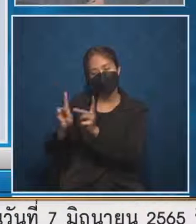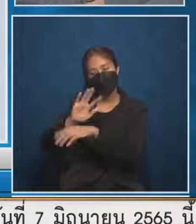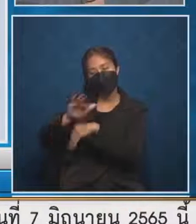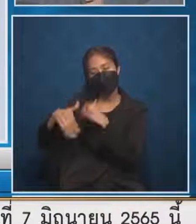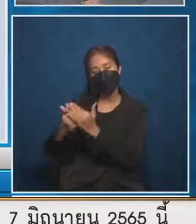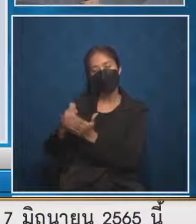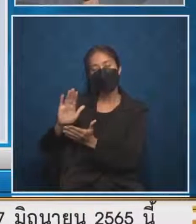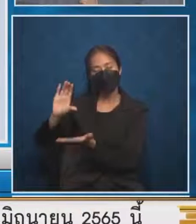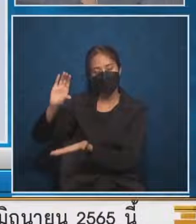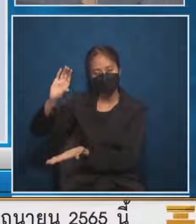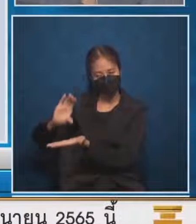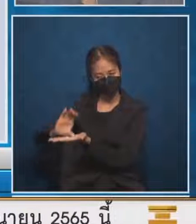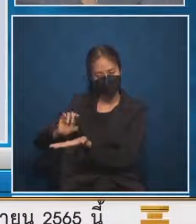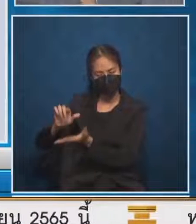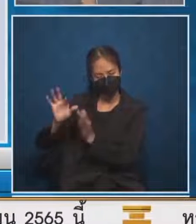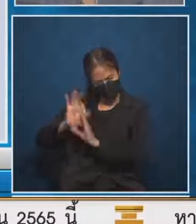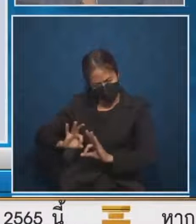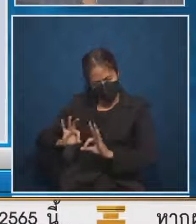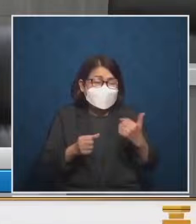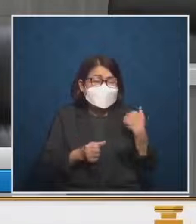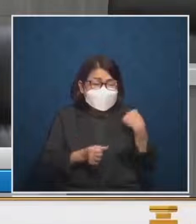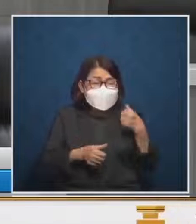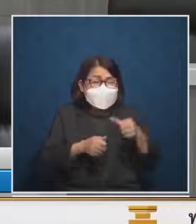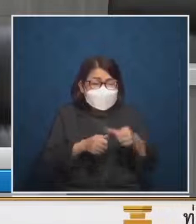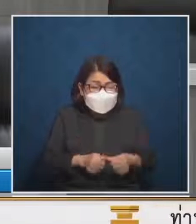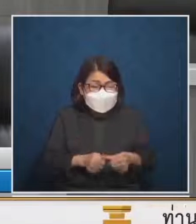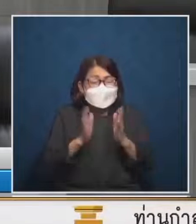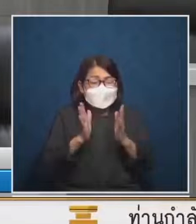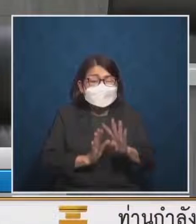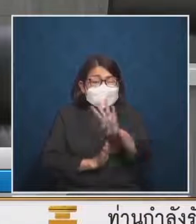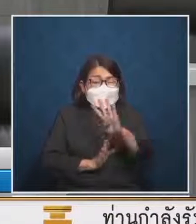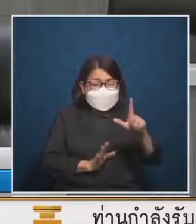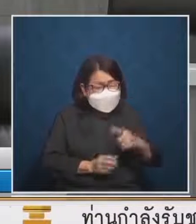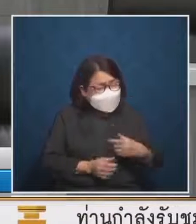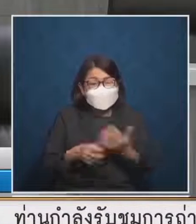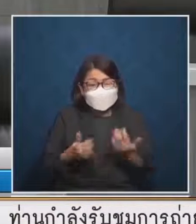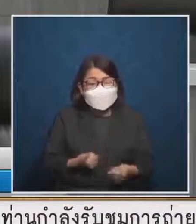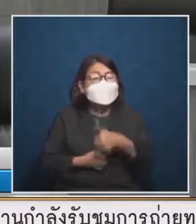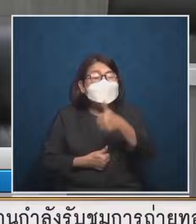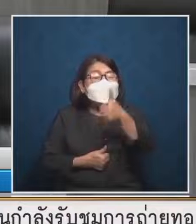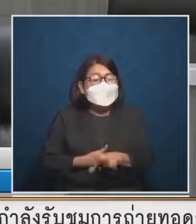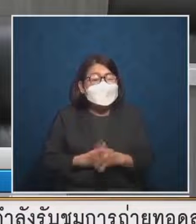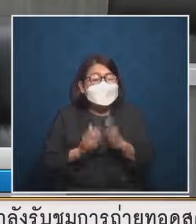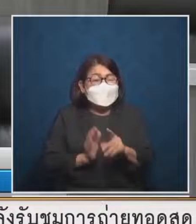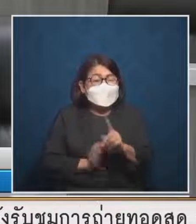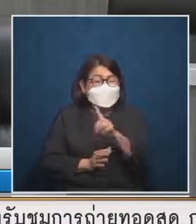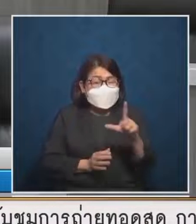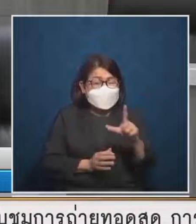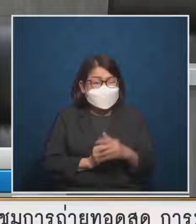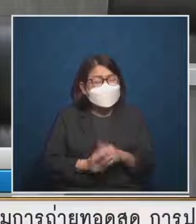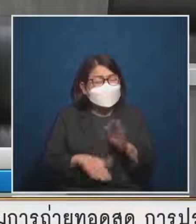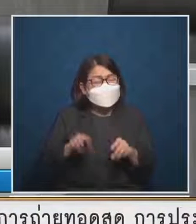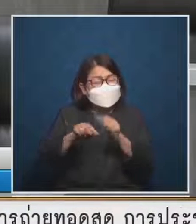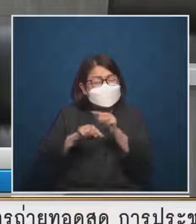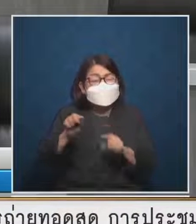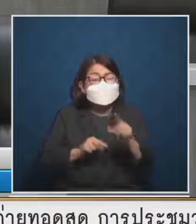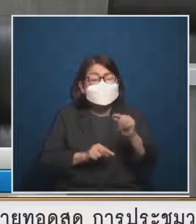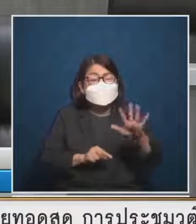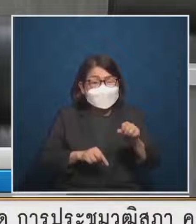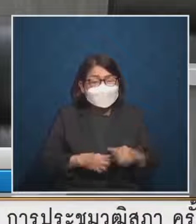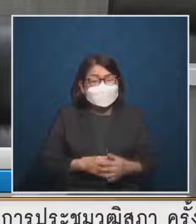ๆเนี่ยขอให้ติดตามในเรื่องนี้อย่างจริงจัง ในเมื่อวันนี้กองทุนดูได้แล้ว1ล้านคนคือ 25% จากงบประมา